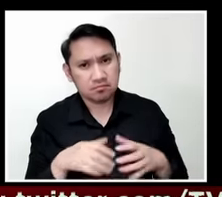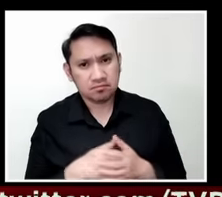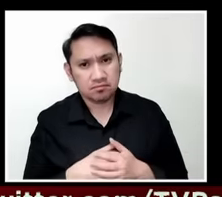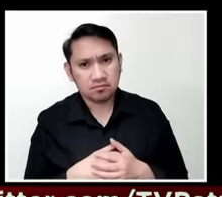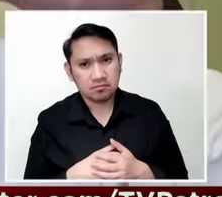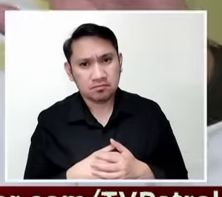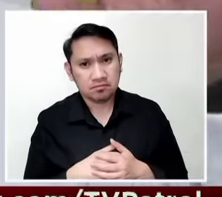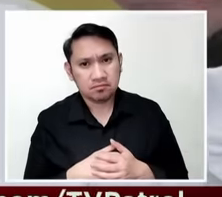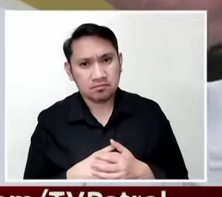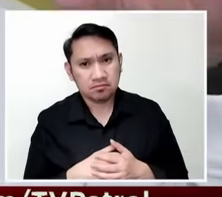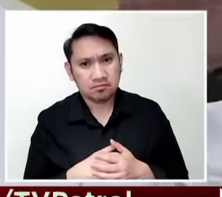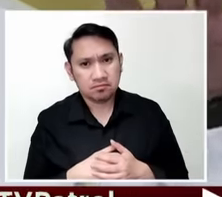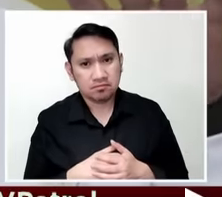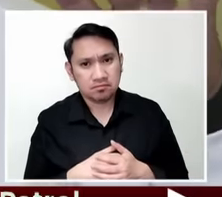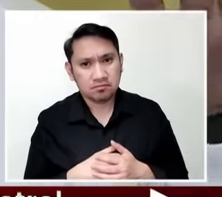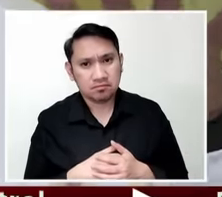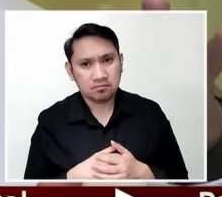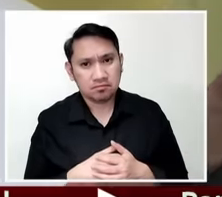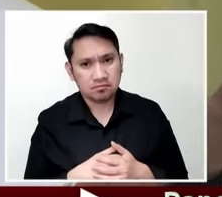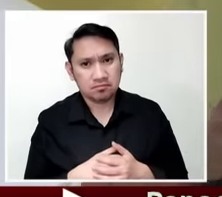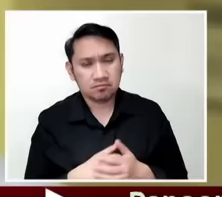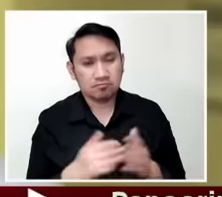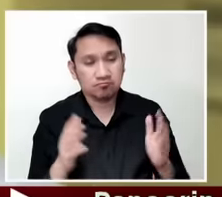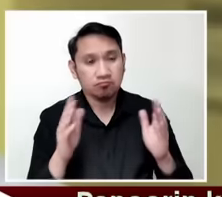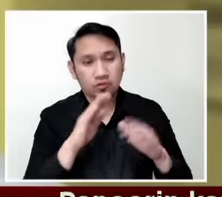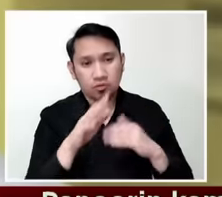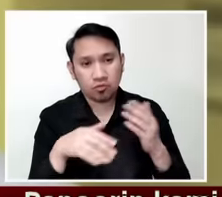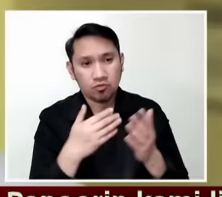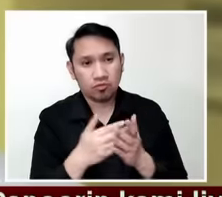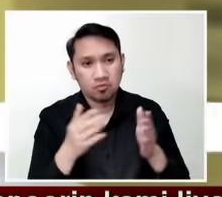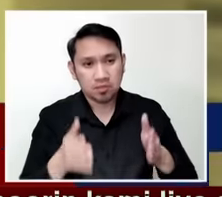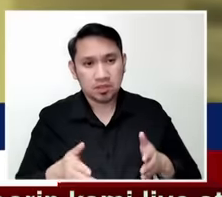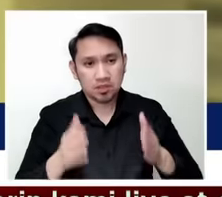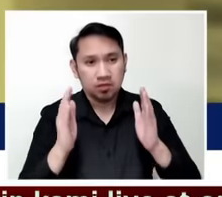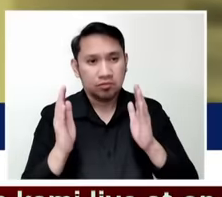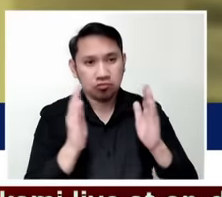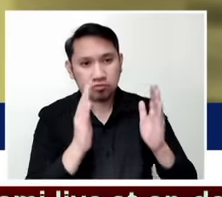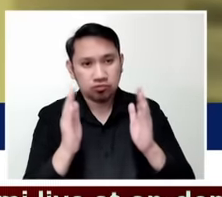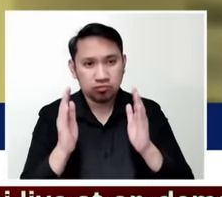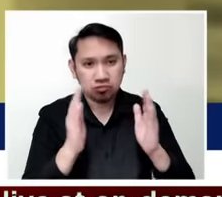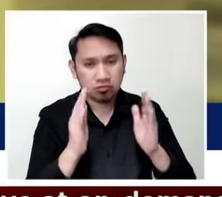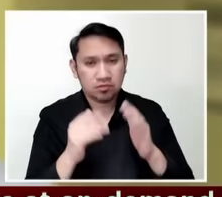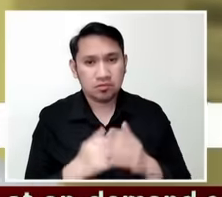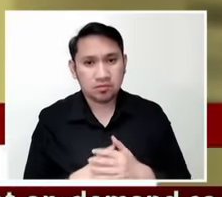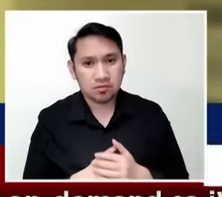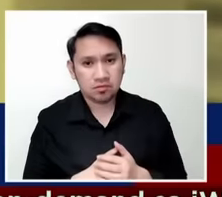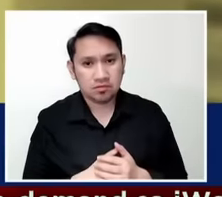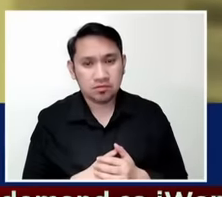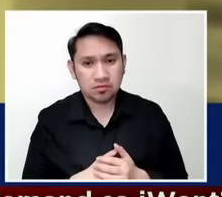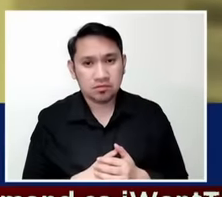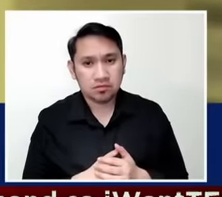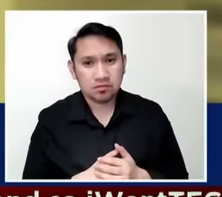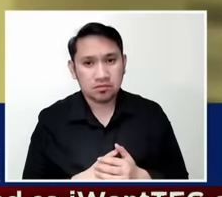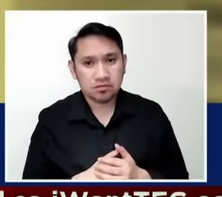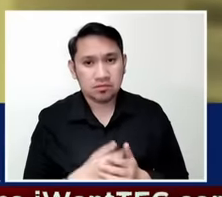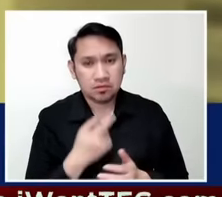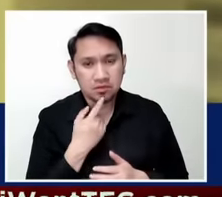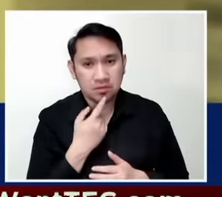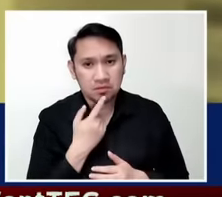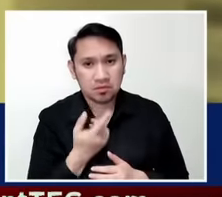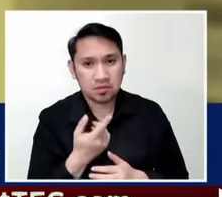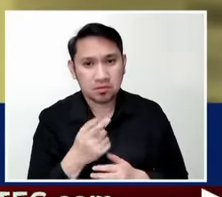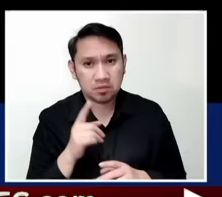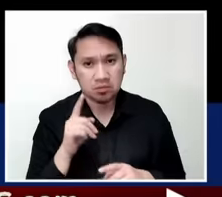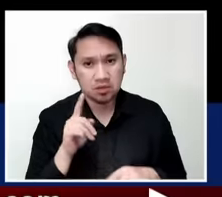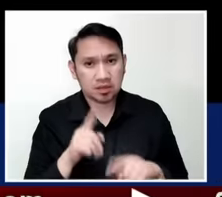talagang umuuga yung buong building, gustong bumaba talaga ni Maia. And sabi ko, hindi gagana talaga yung